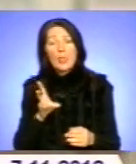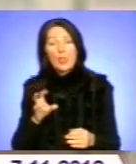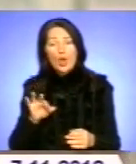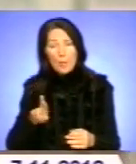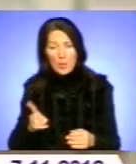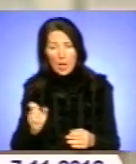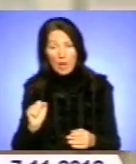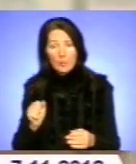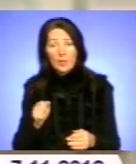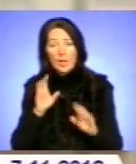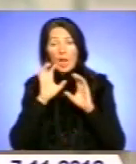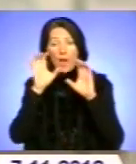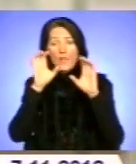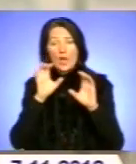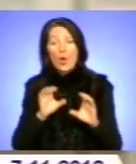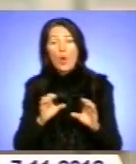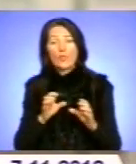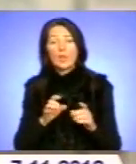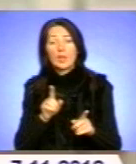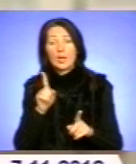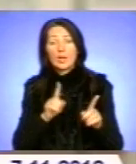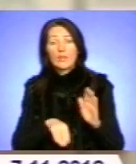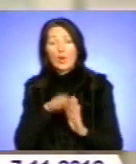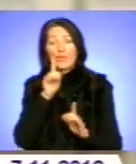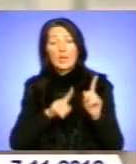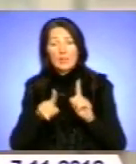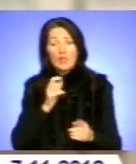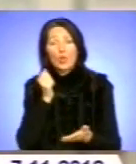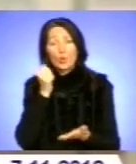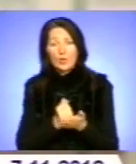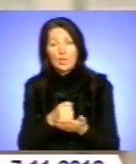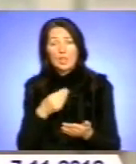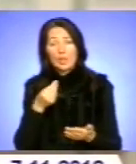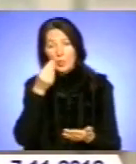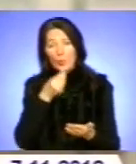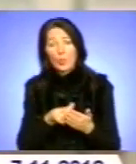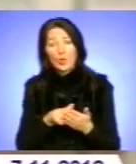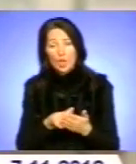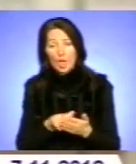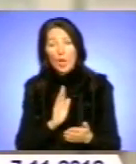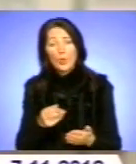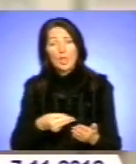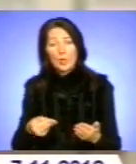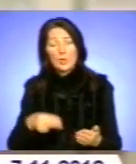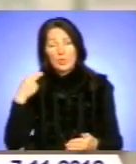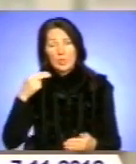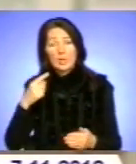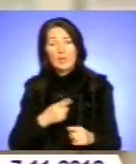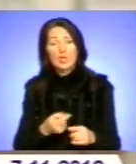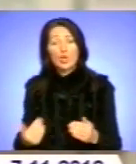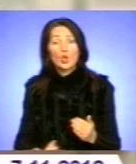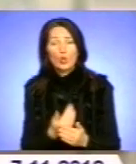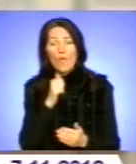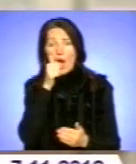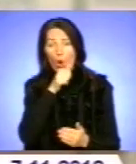Верховний Совет утвердить бюджет, он будет подписан президентом, и с нового года